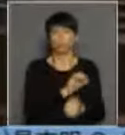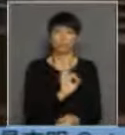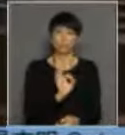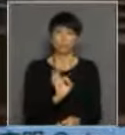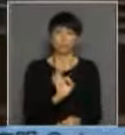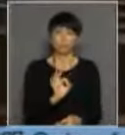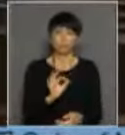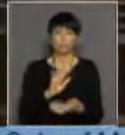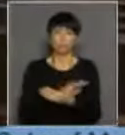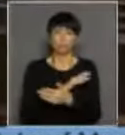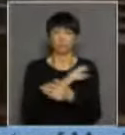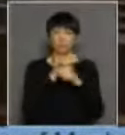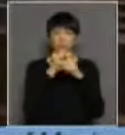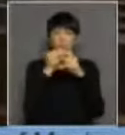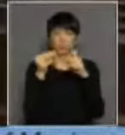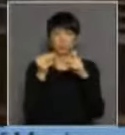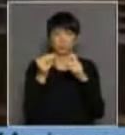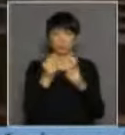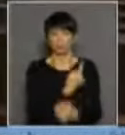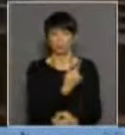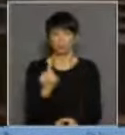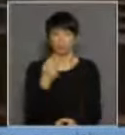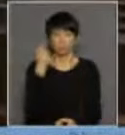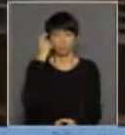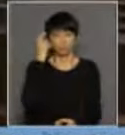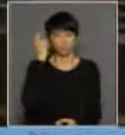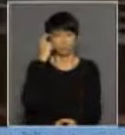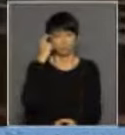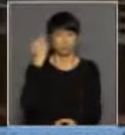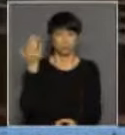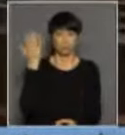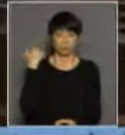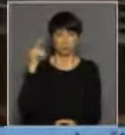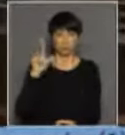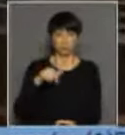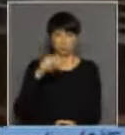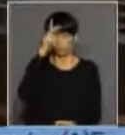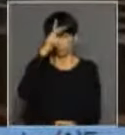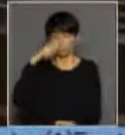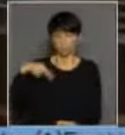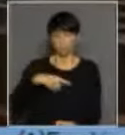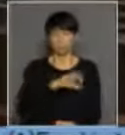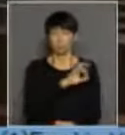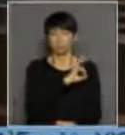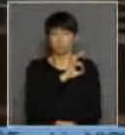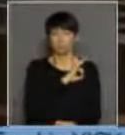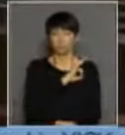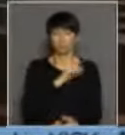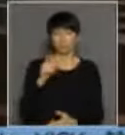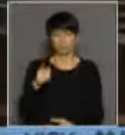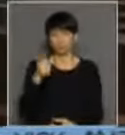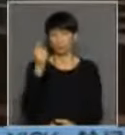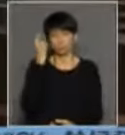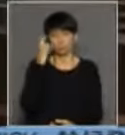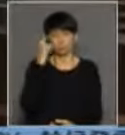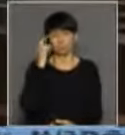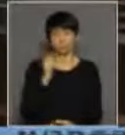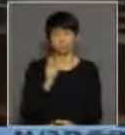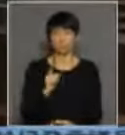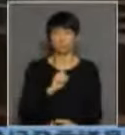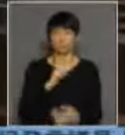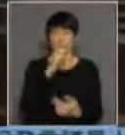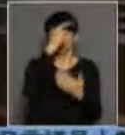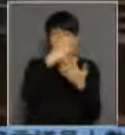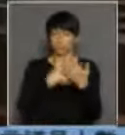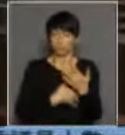九七前大家都知道怎樣，上一任政府大家都知道怎樣，他作為行會的召集人大家知道怎樣，何必用這個制度來做